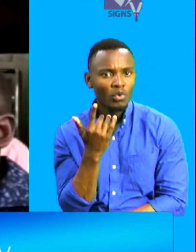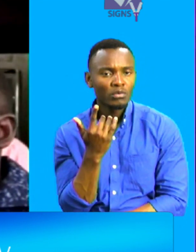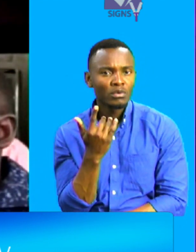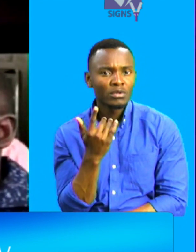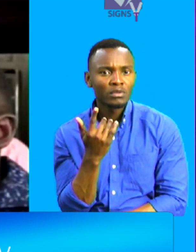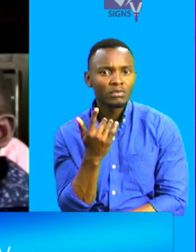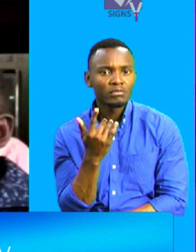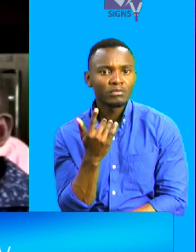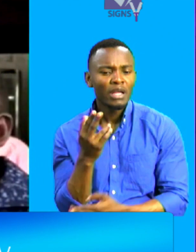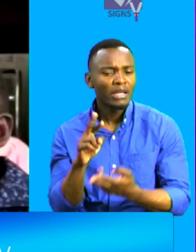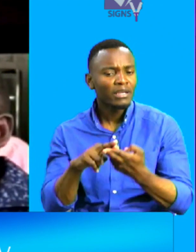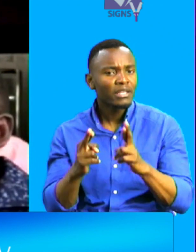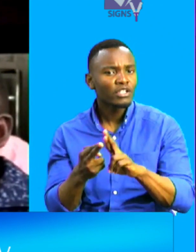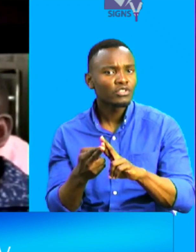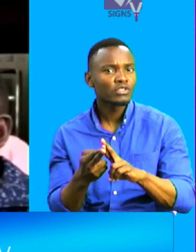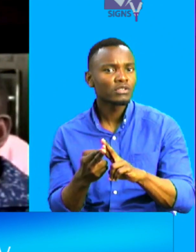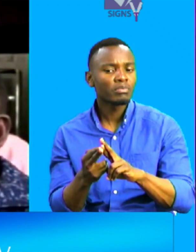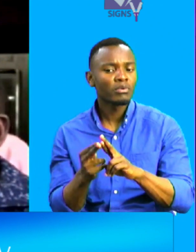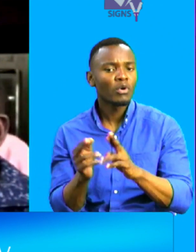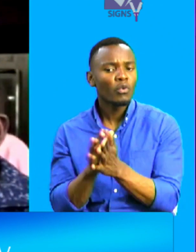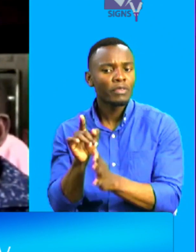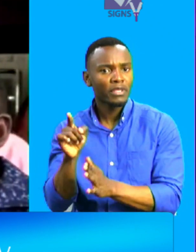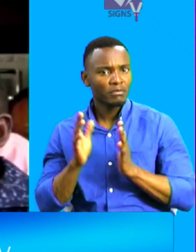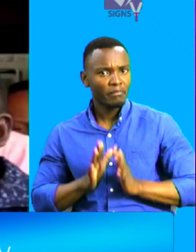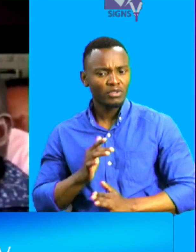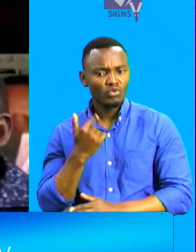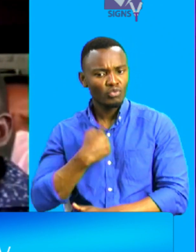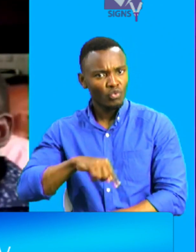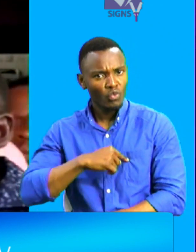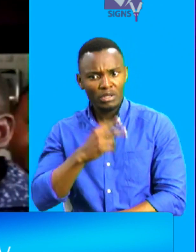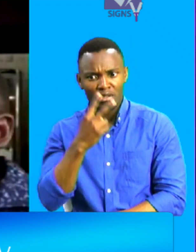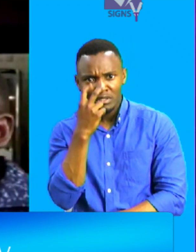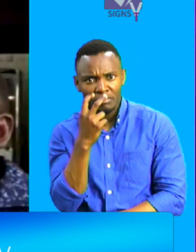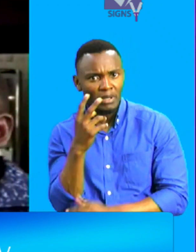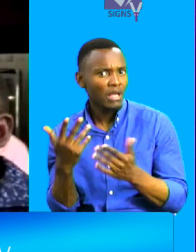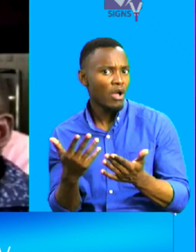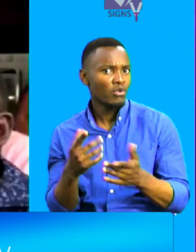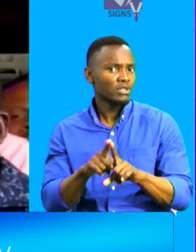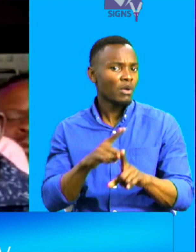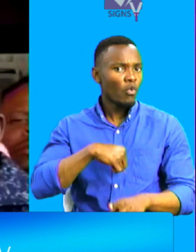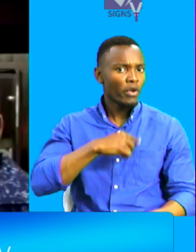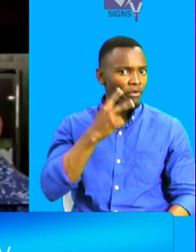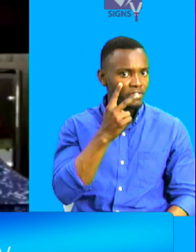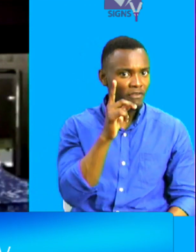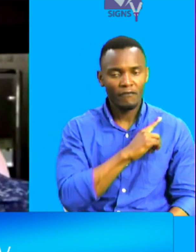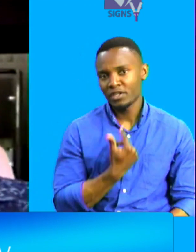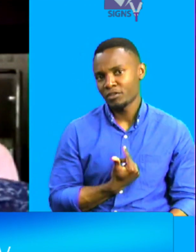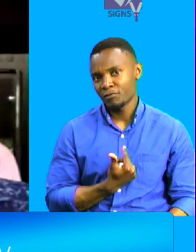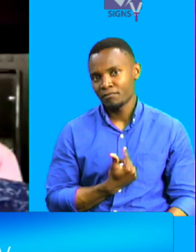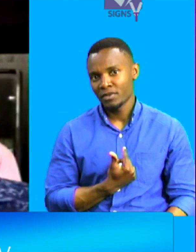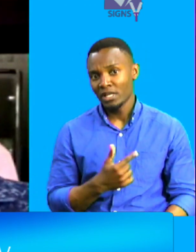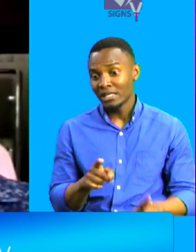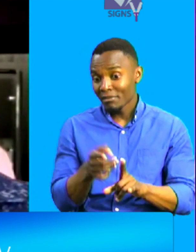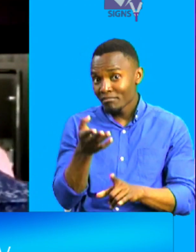uhusiano na huyu ambaye tunamshuku ni namna gani, na tumeona hapa